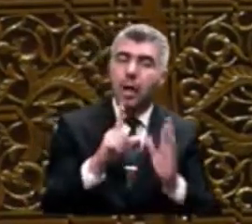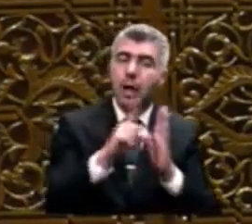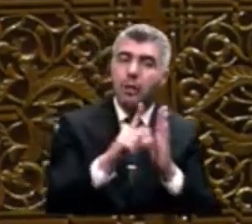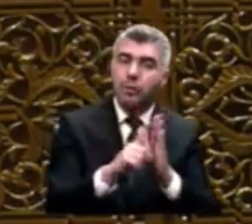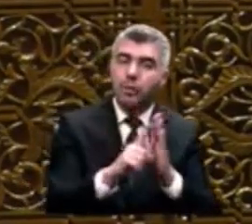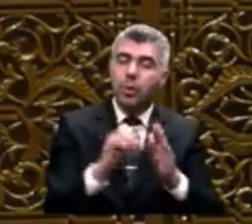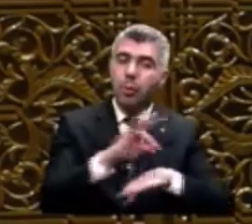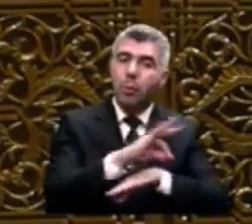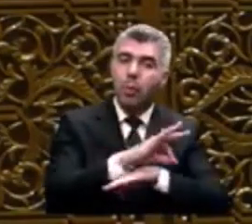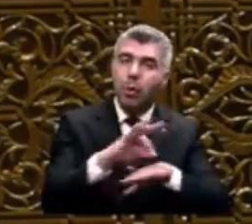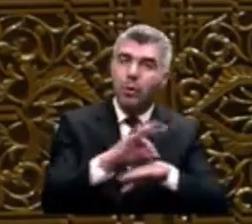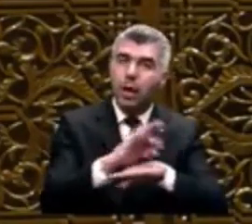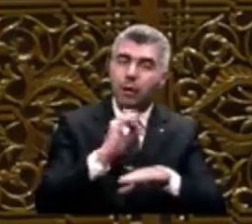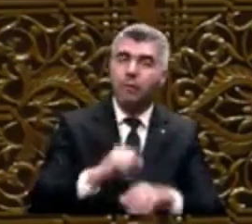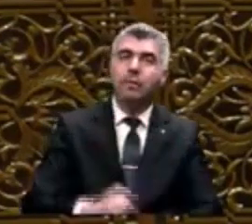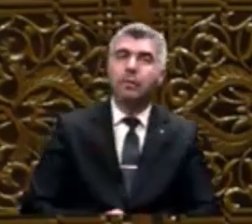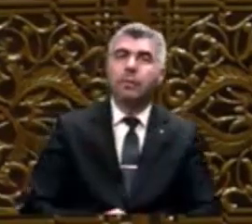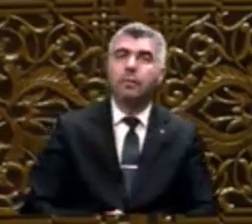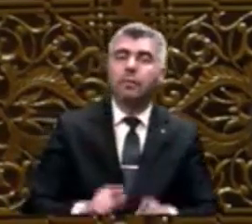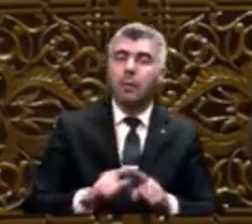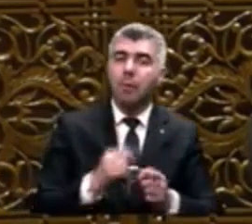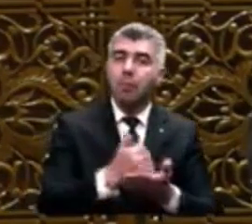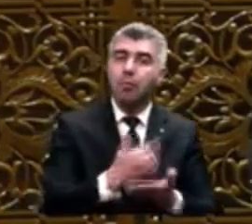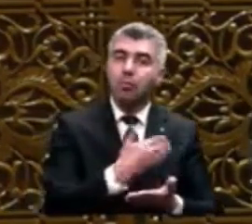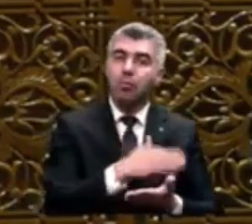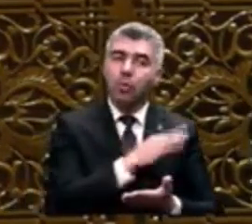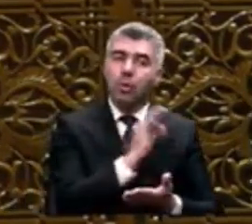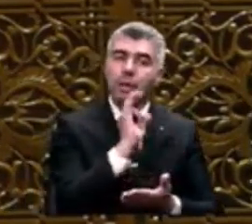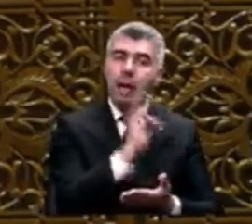العموميه كيهضرش على التمثيليه، تحملوا مسؤوليتكم، هادشي